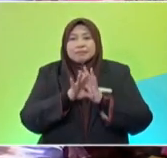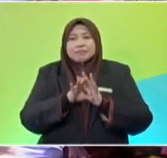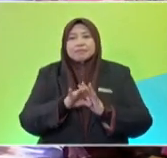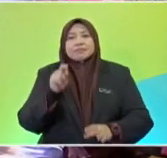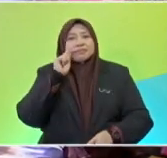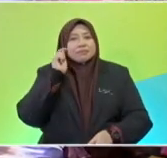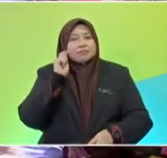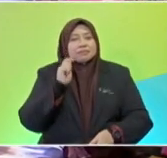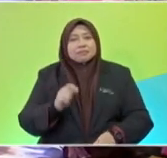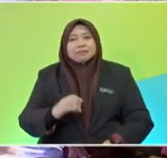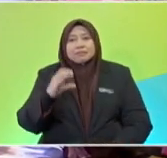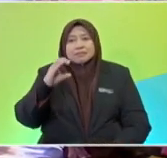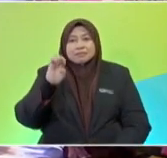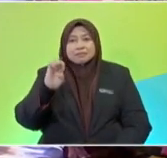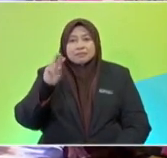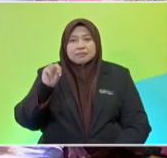mata